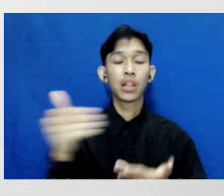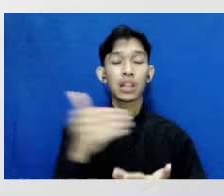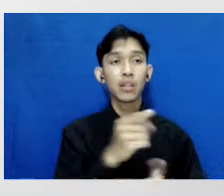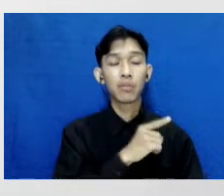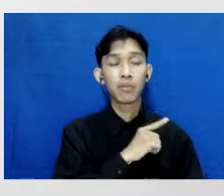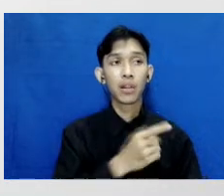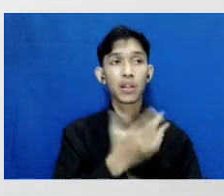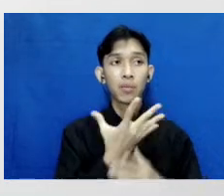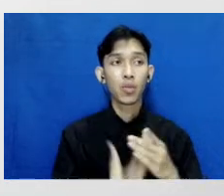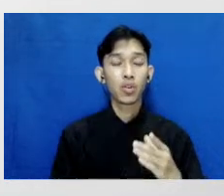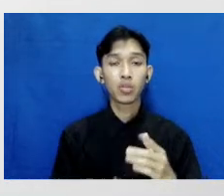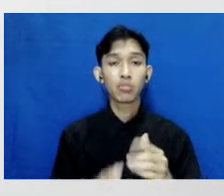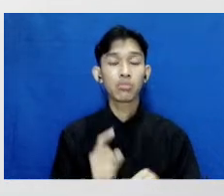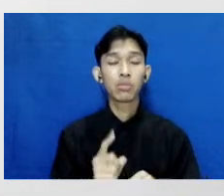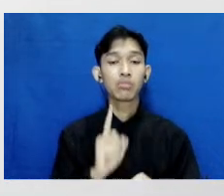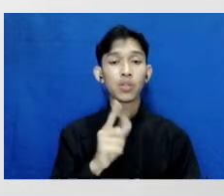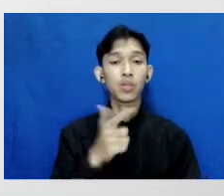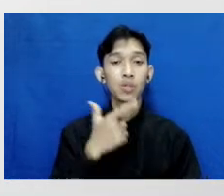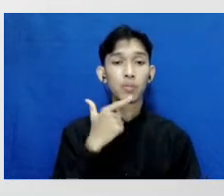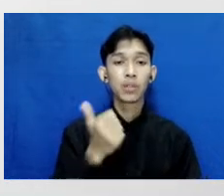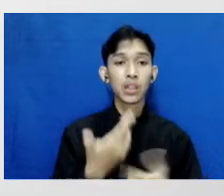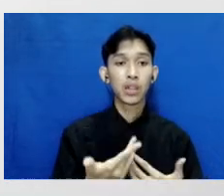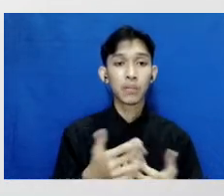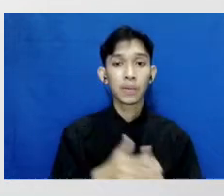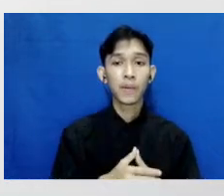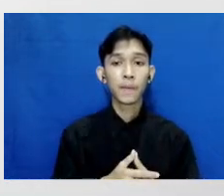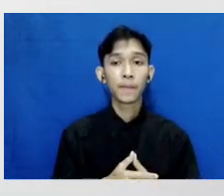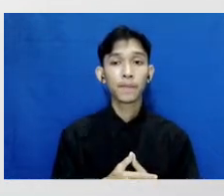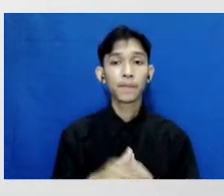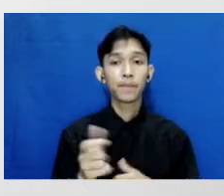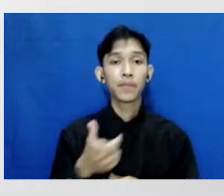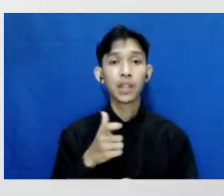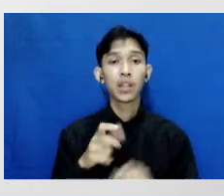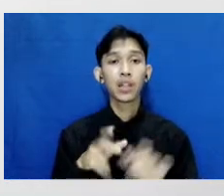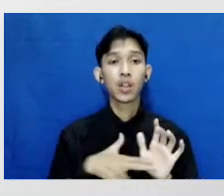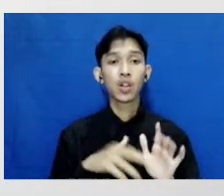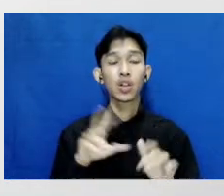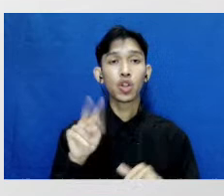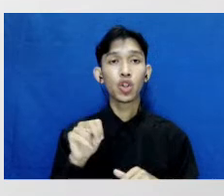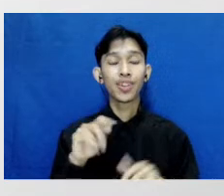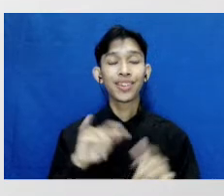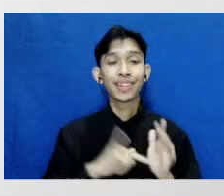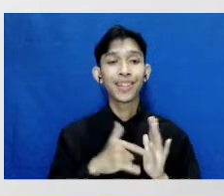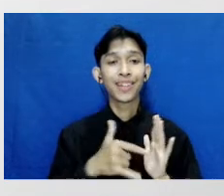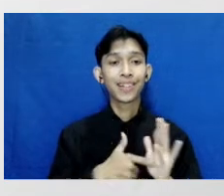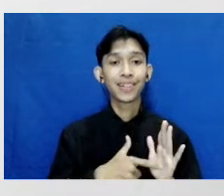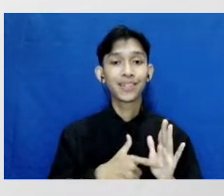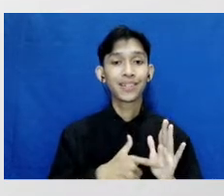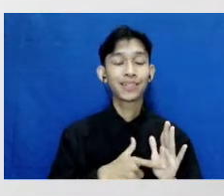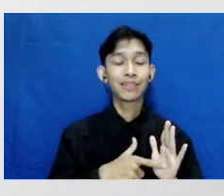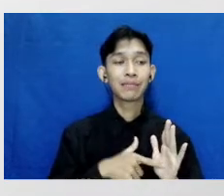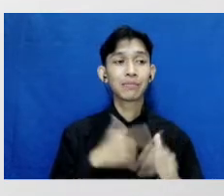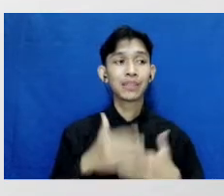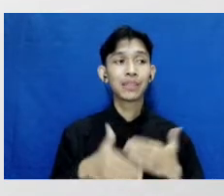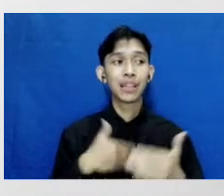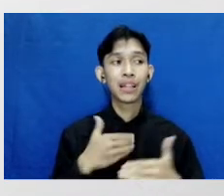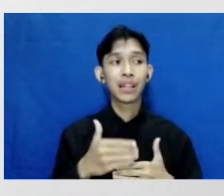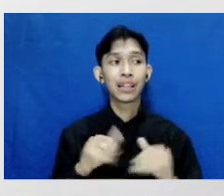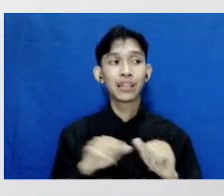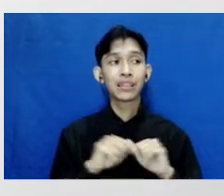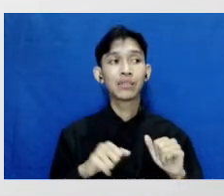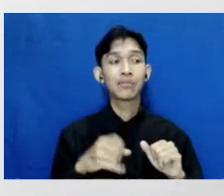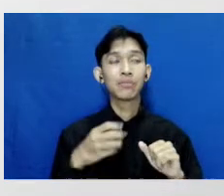Karena satu hal yang pasti yang saya lihat dari non-teknis, para penyelenggara sistem elektronik